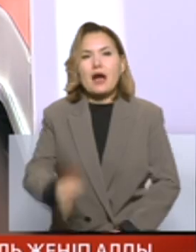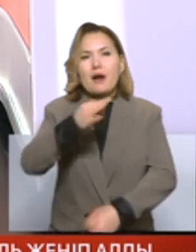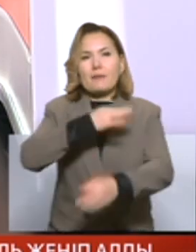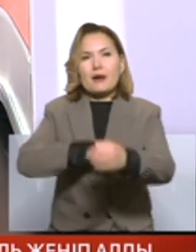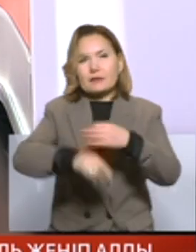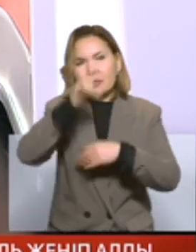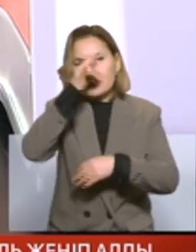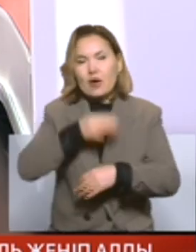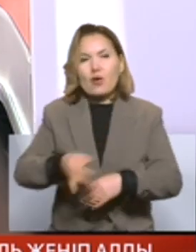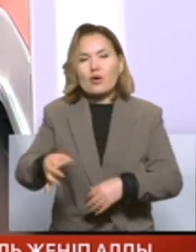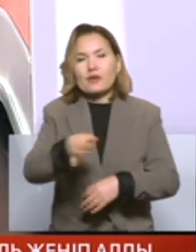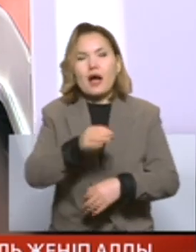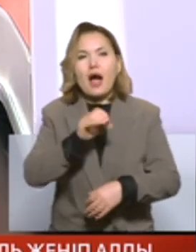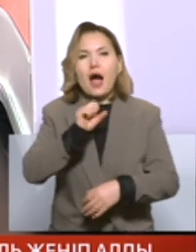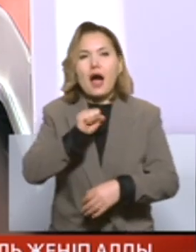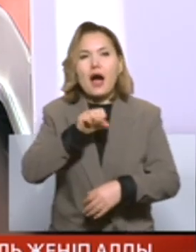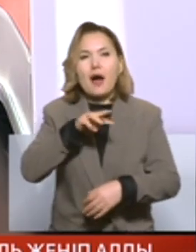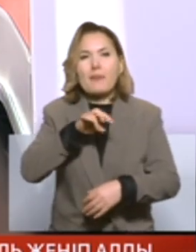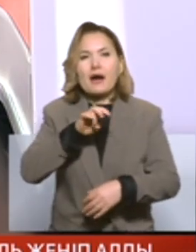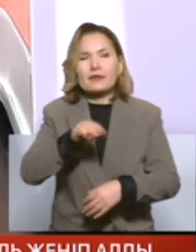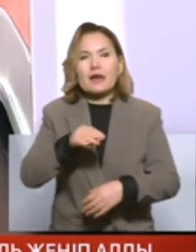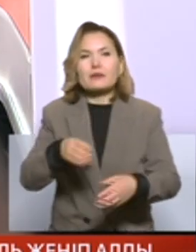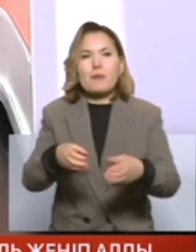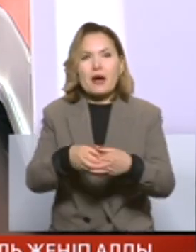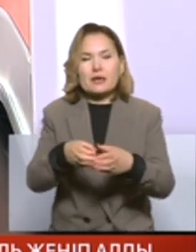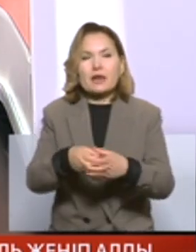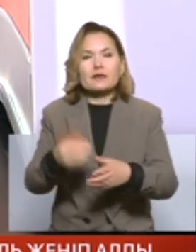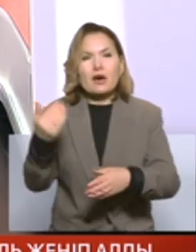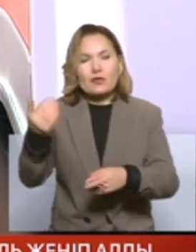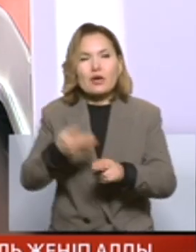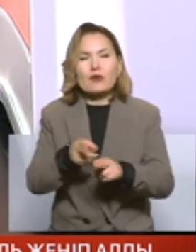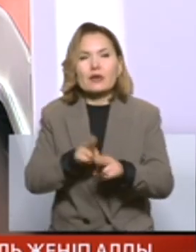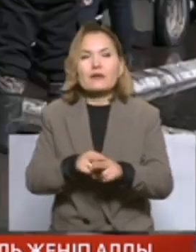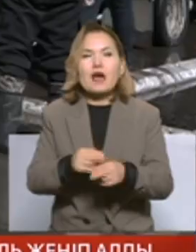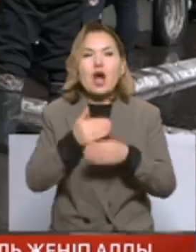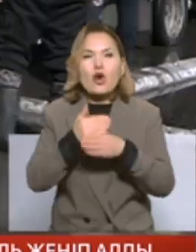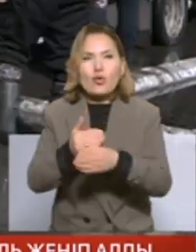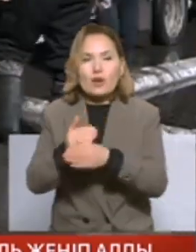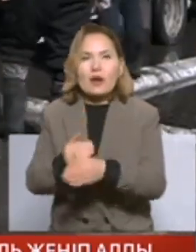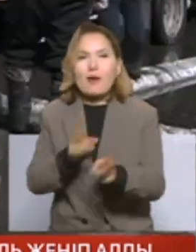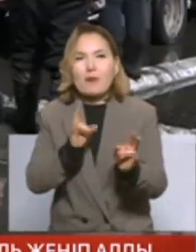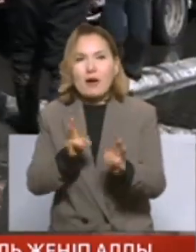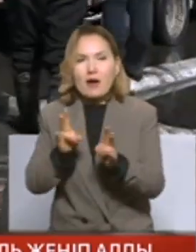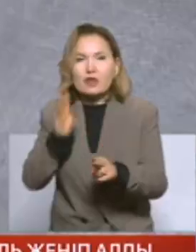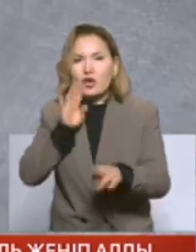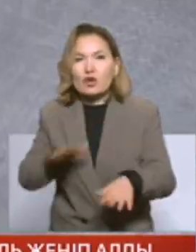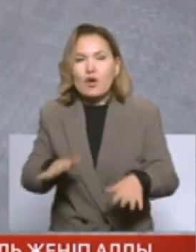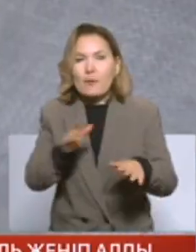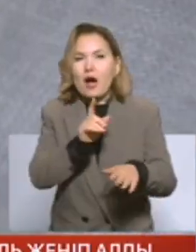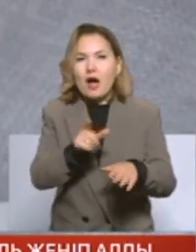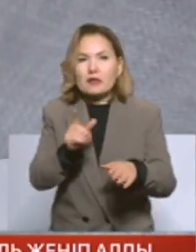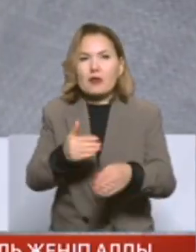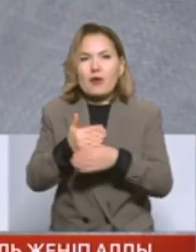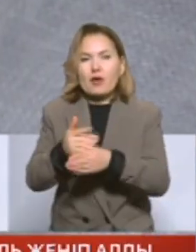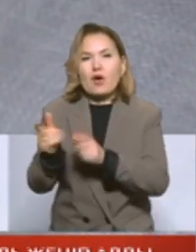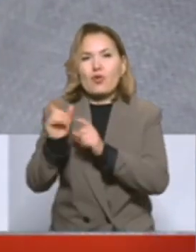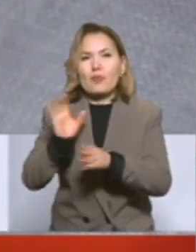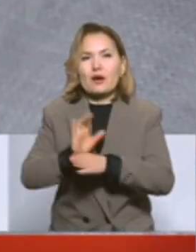Батыс Қазақстан облысында Аманат партиясының облыстық филиалы табиғи апаттан зардап шеккен Сырым ауданына гуманитарлық көмек